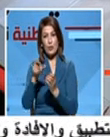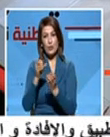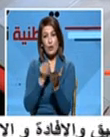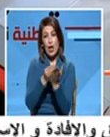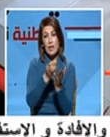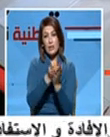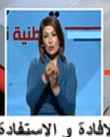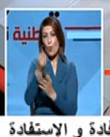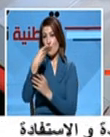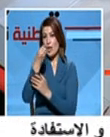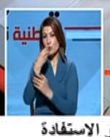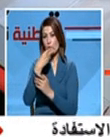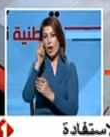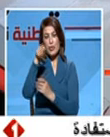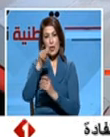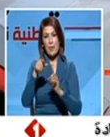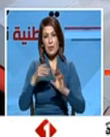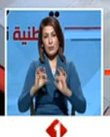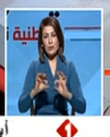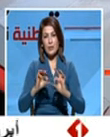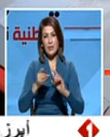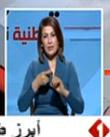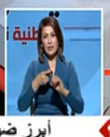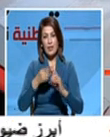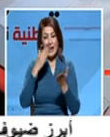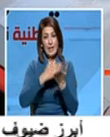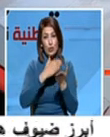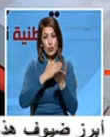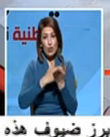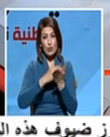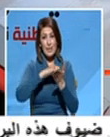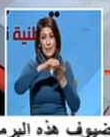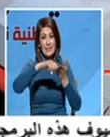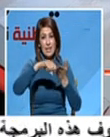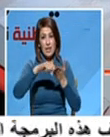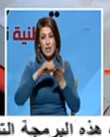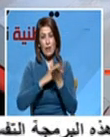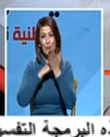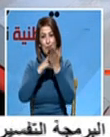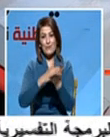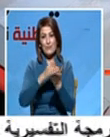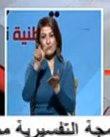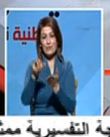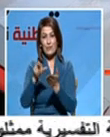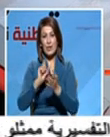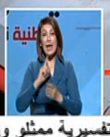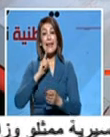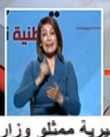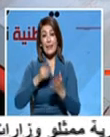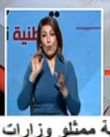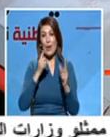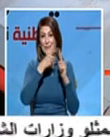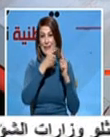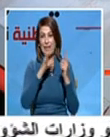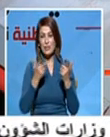الأدوية ويشدوا على الأقل ليزوردونونس نتاع المرضى هذوما. اثنين، يلزمنا مع